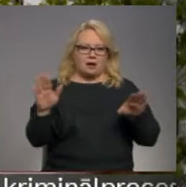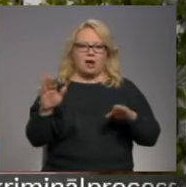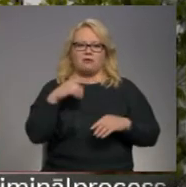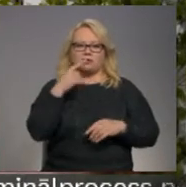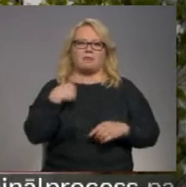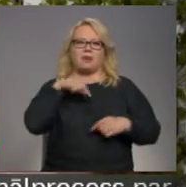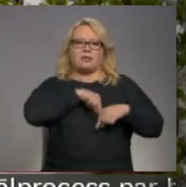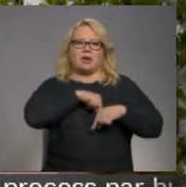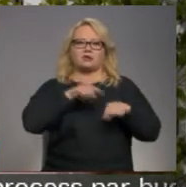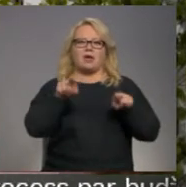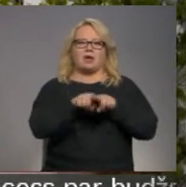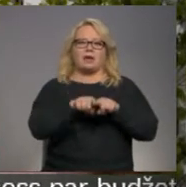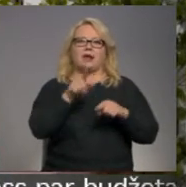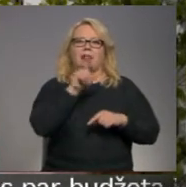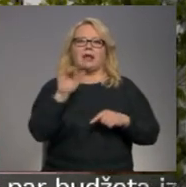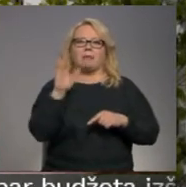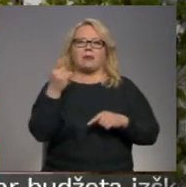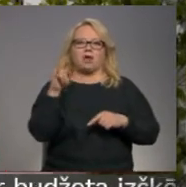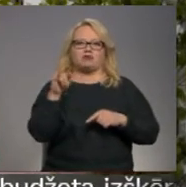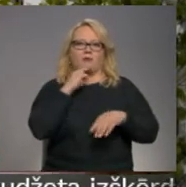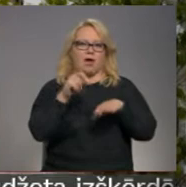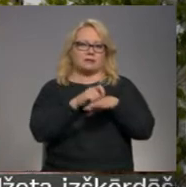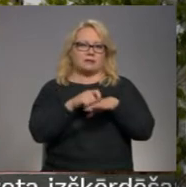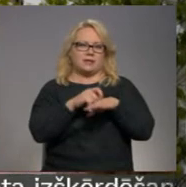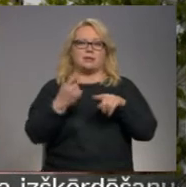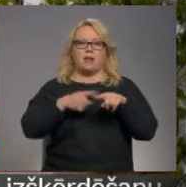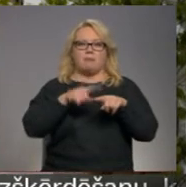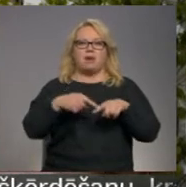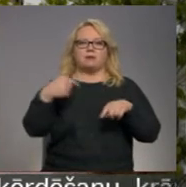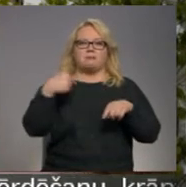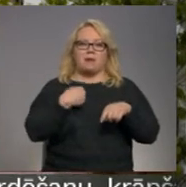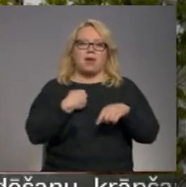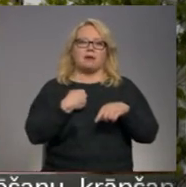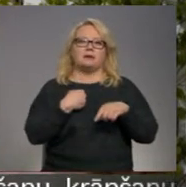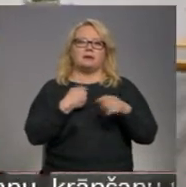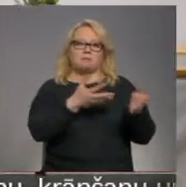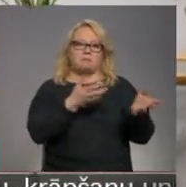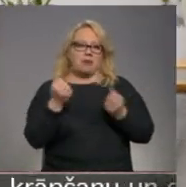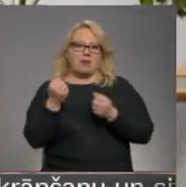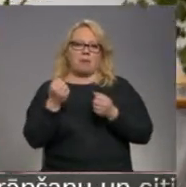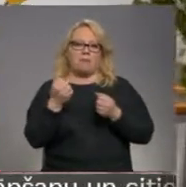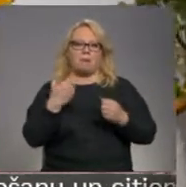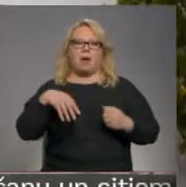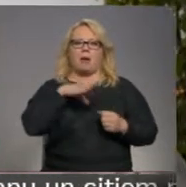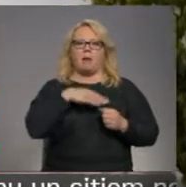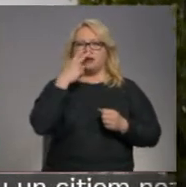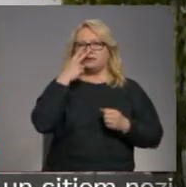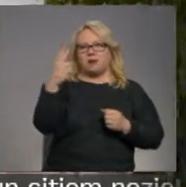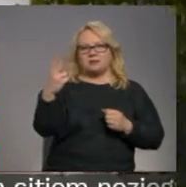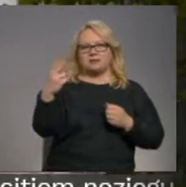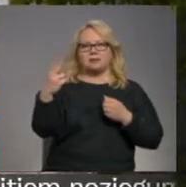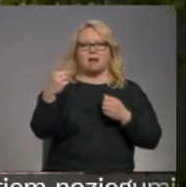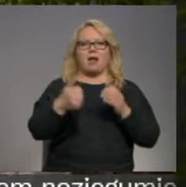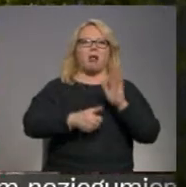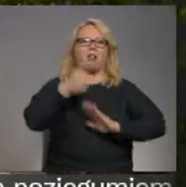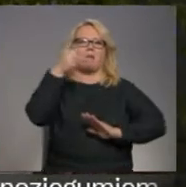lībiešu asins, un tāpēc mēs arī paņēmām šī viļņu. Mēs paskatīsimies no visām malām, kā